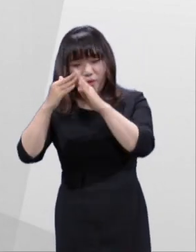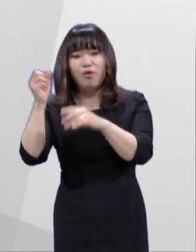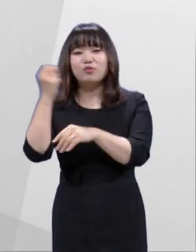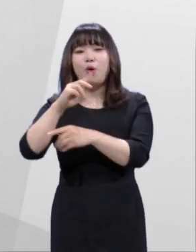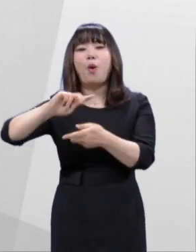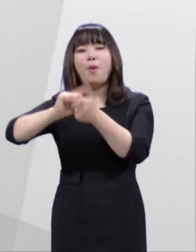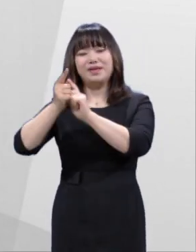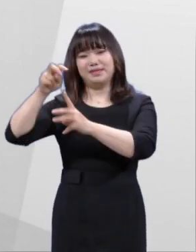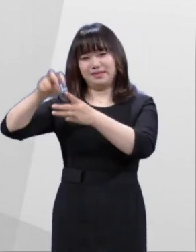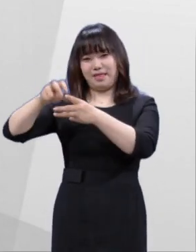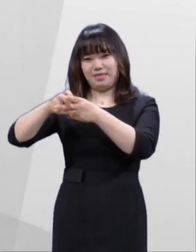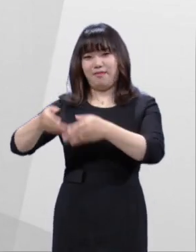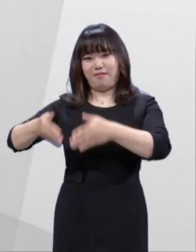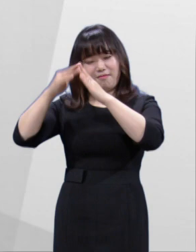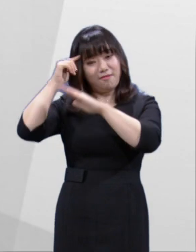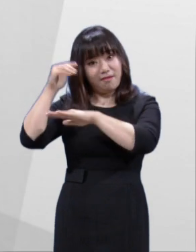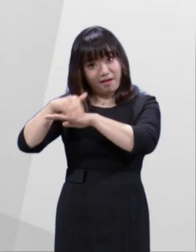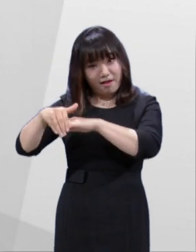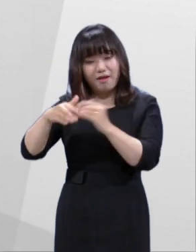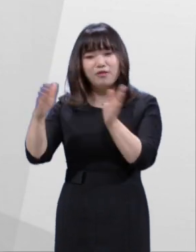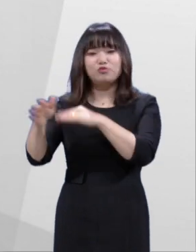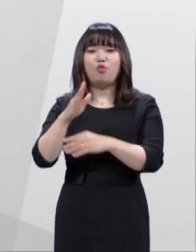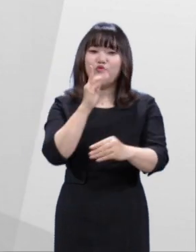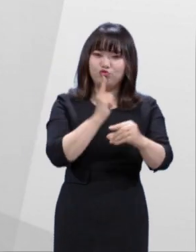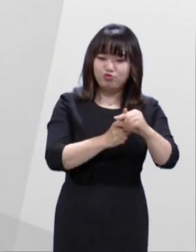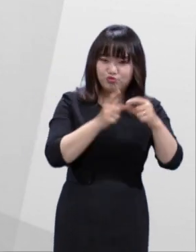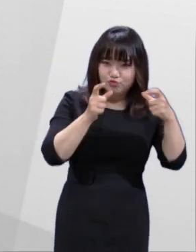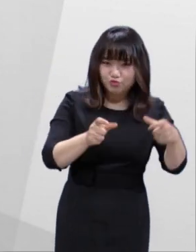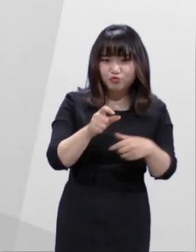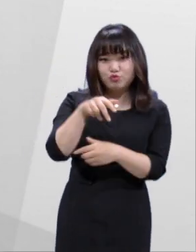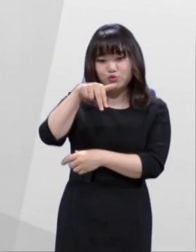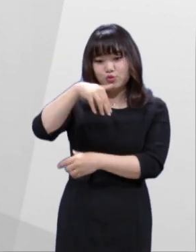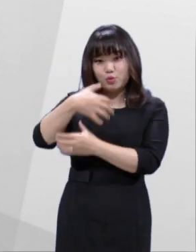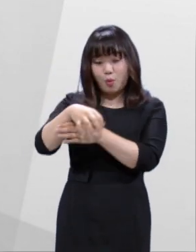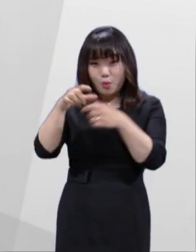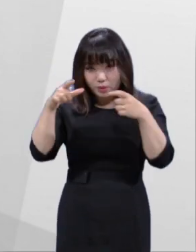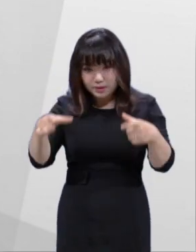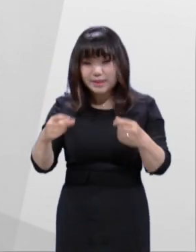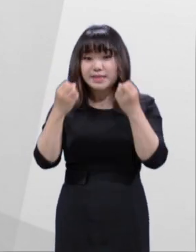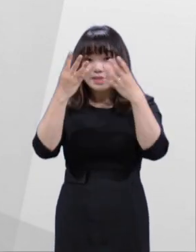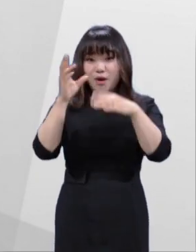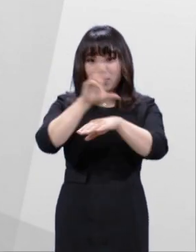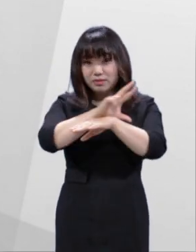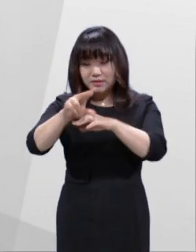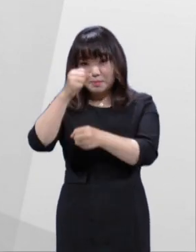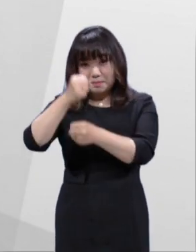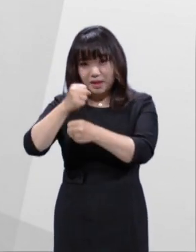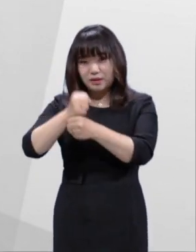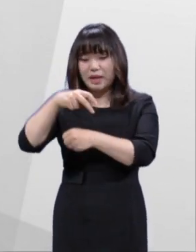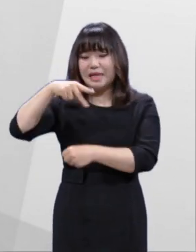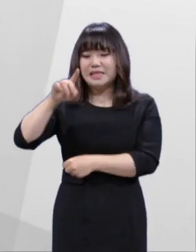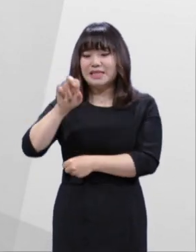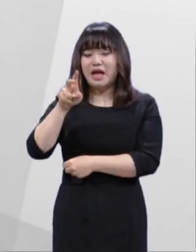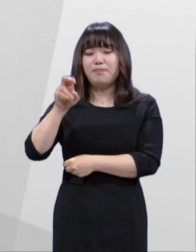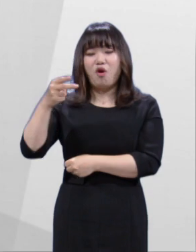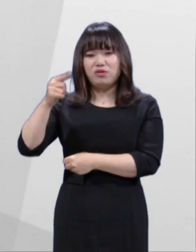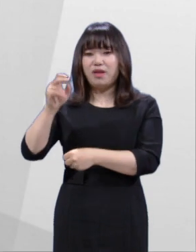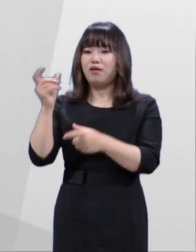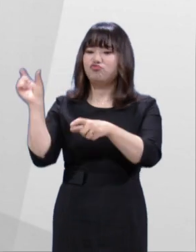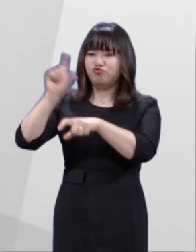완공 지원을 담았고 종로 중구 지역은 신분당선 연장과 세검정 상명대역 신설